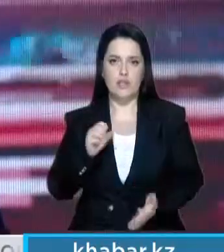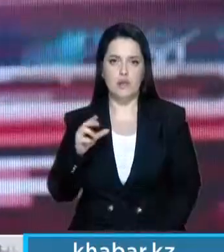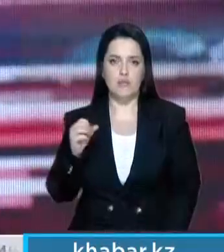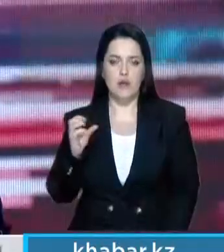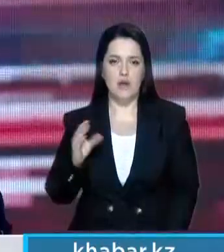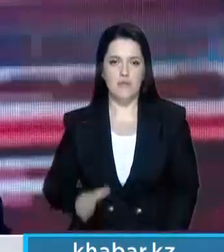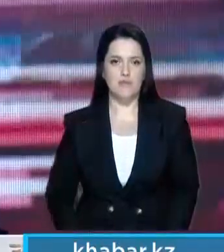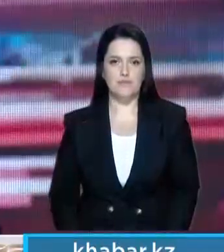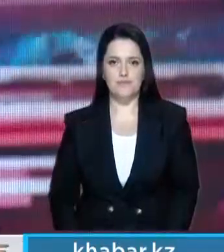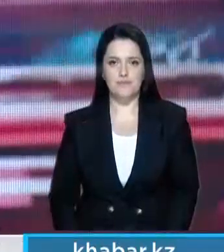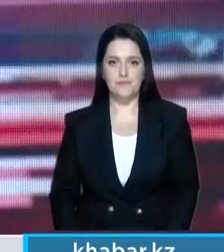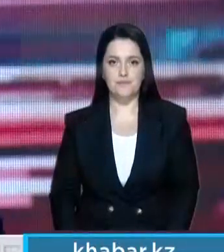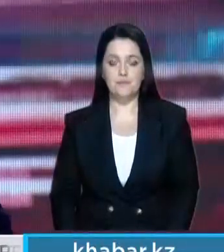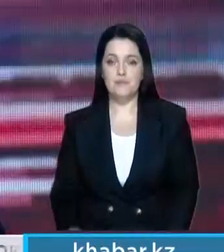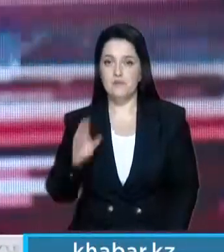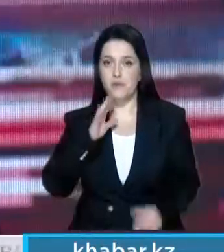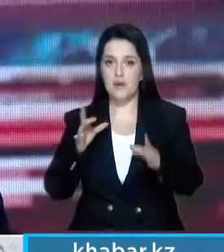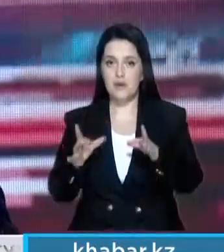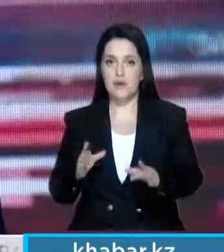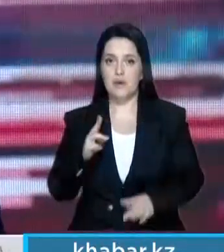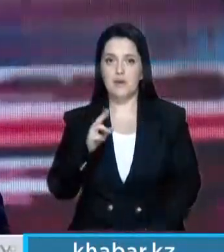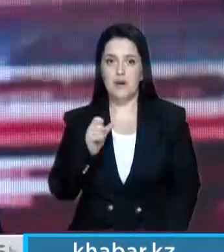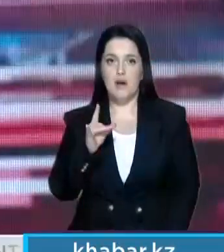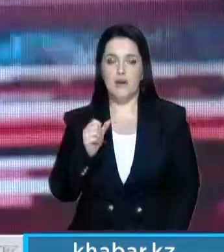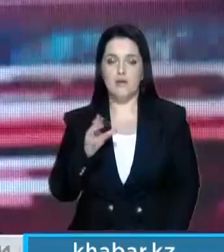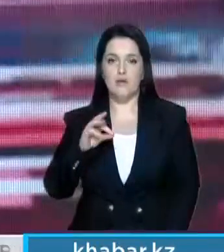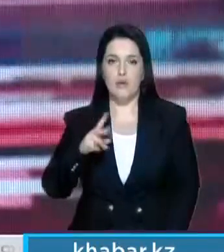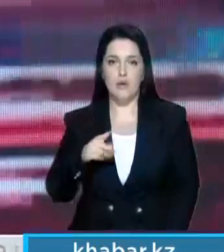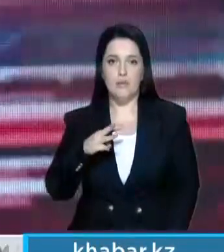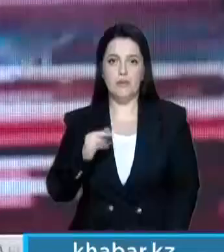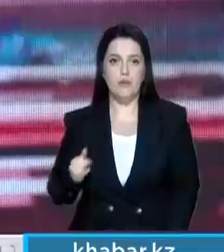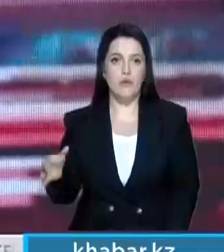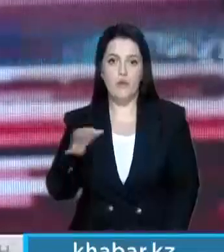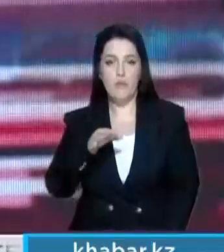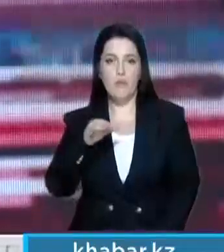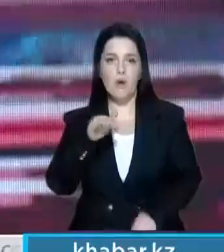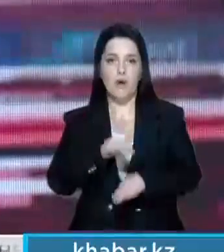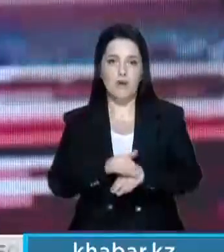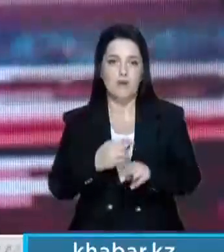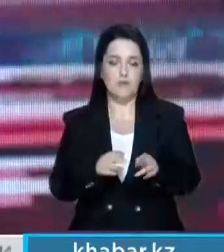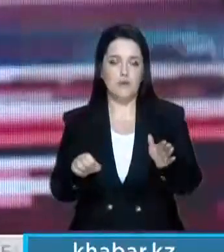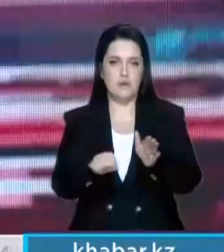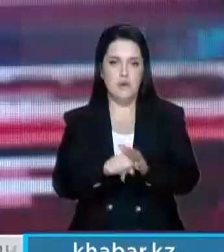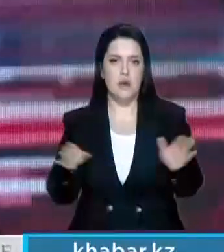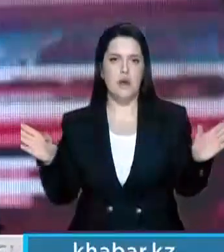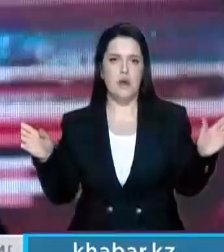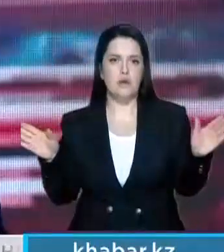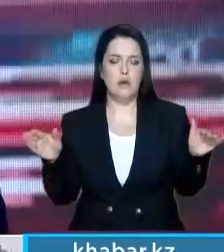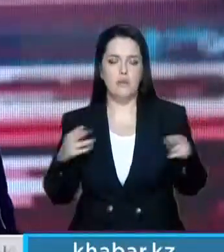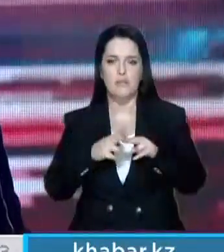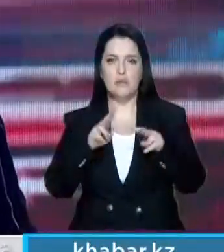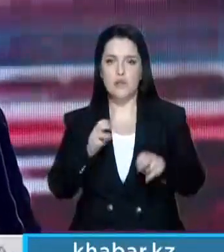и теперь о другом расскажем на днях на озере караколь Мангистауской области зафиксирована массовая гибель лебедей и шипунов их уже